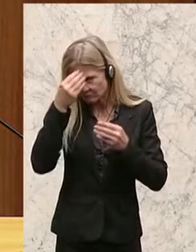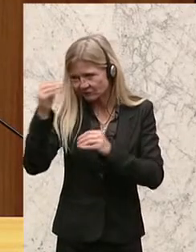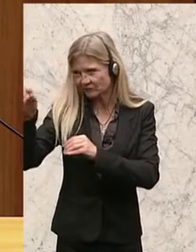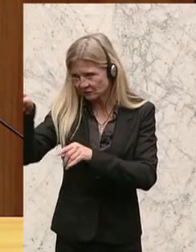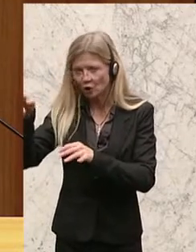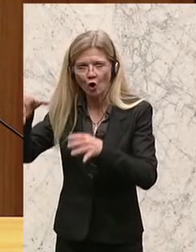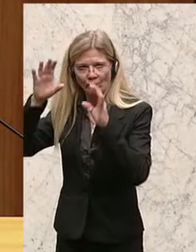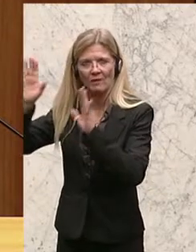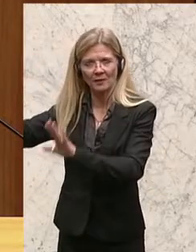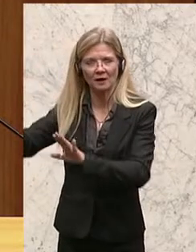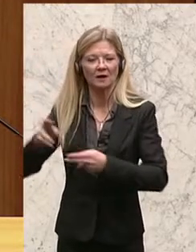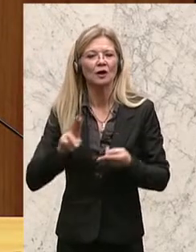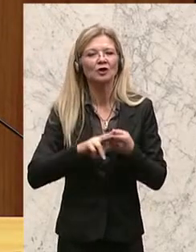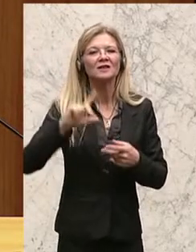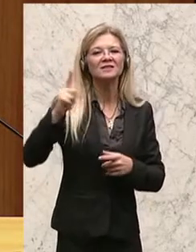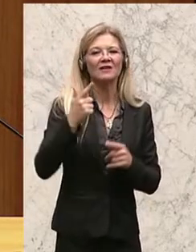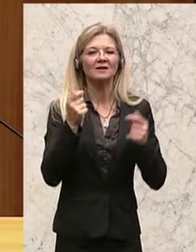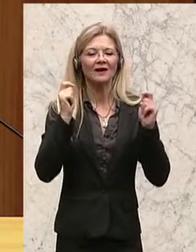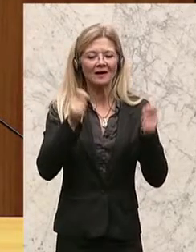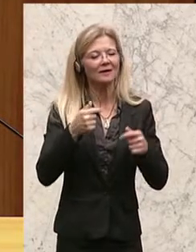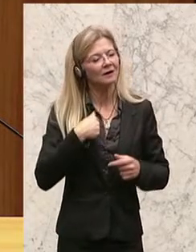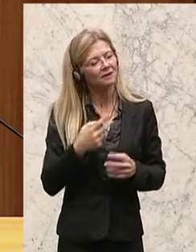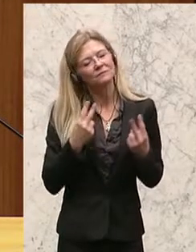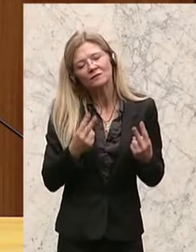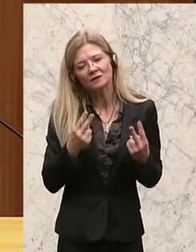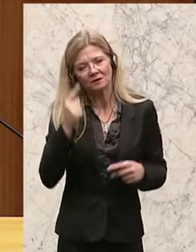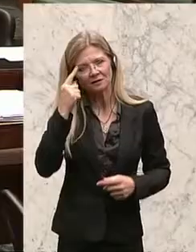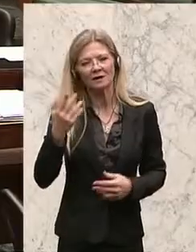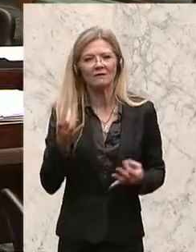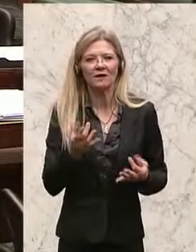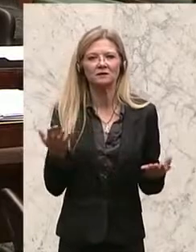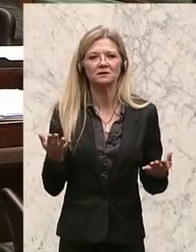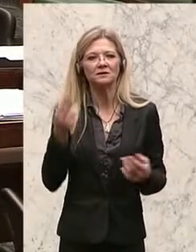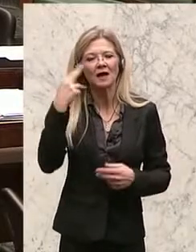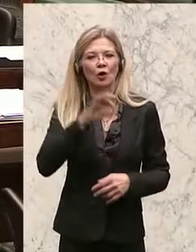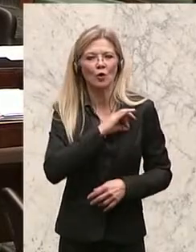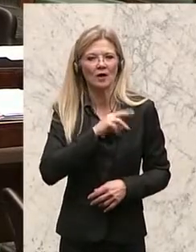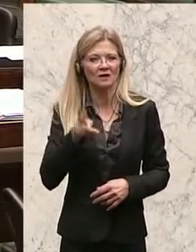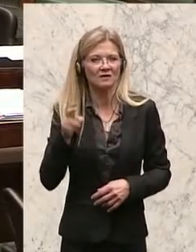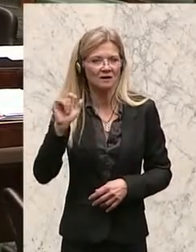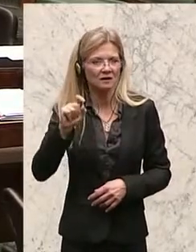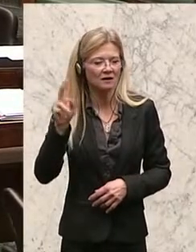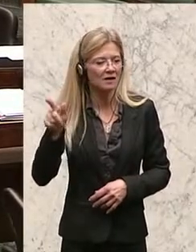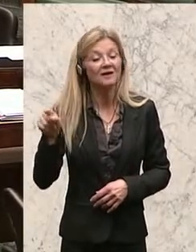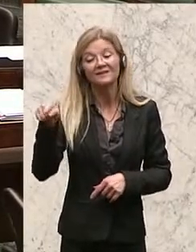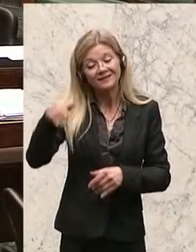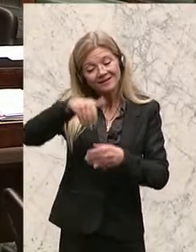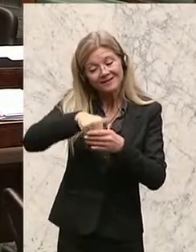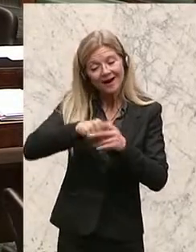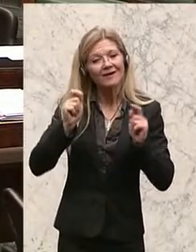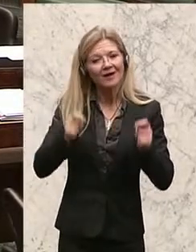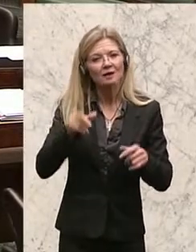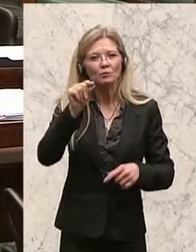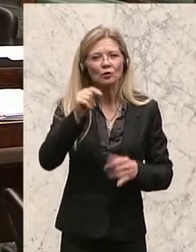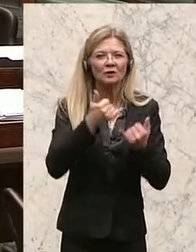ein zweiter Antrag vom Kollegen Kickl, der mir auch noch sehr am Herzen liegt, ist ein Antrag, der also die überprüfen soll, die gemeinnützige Arbeit